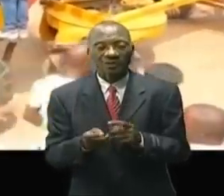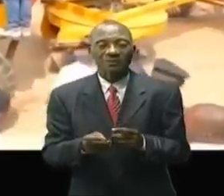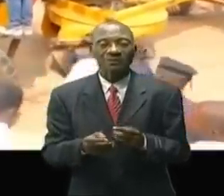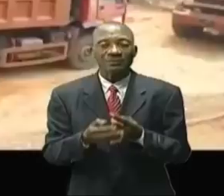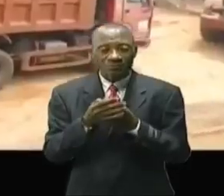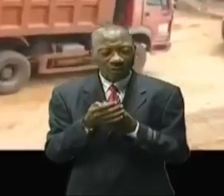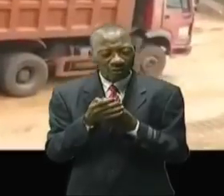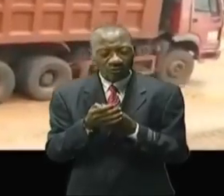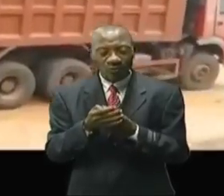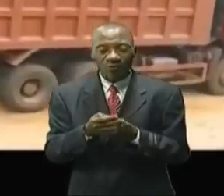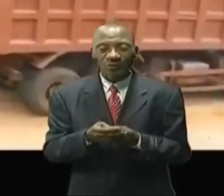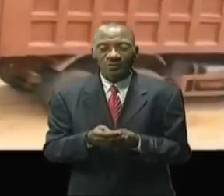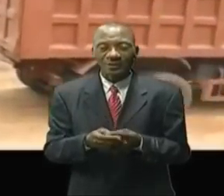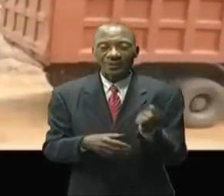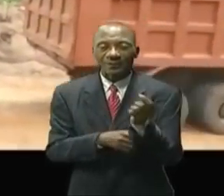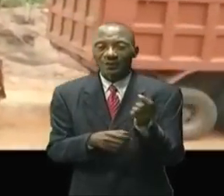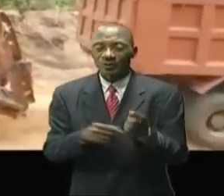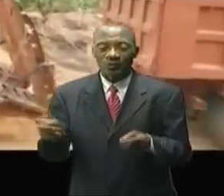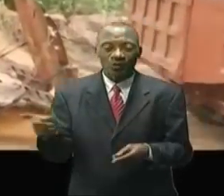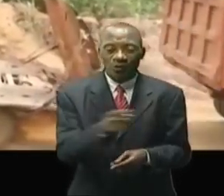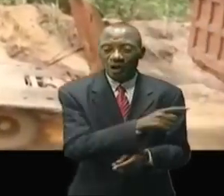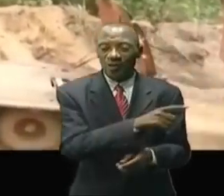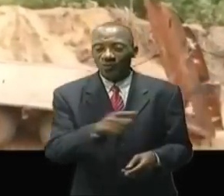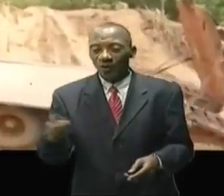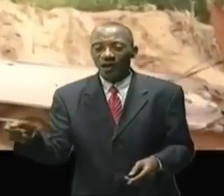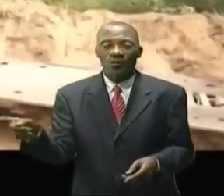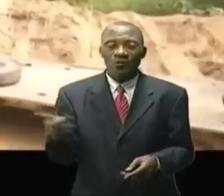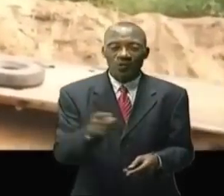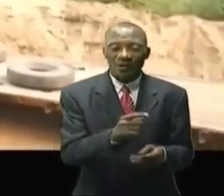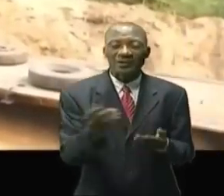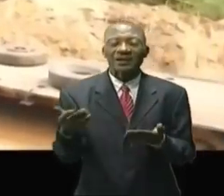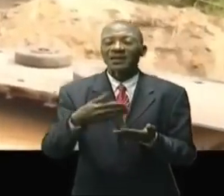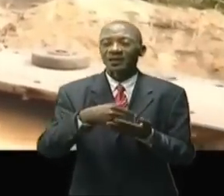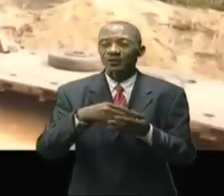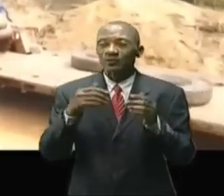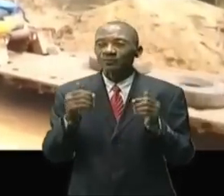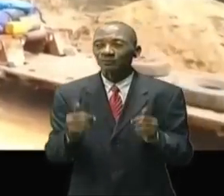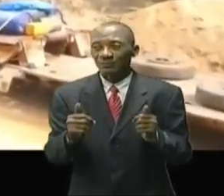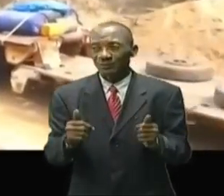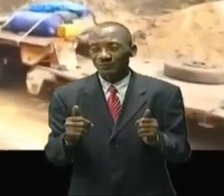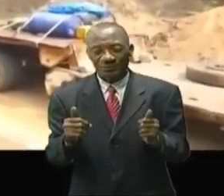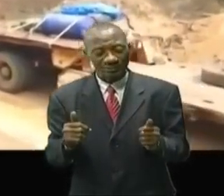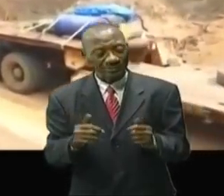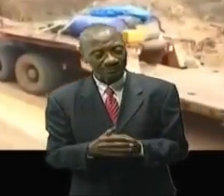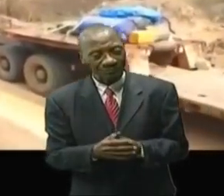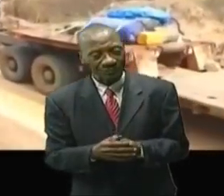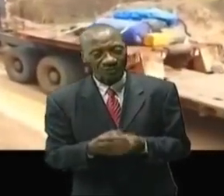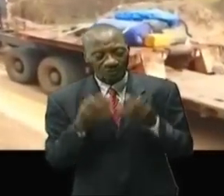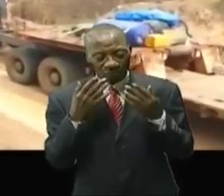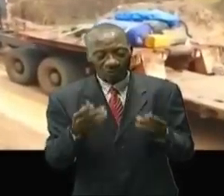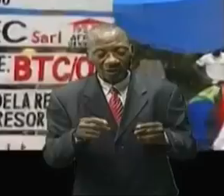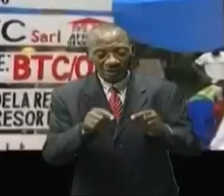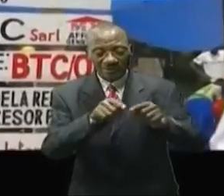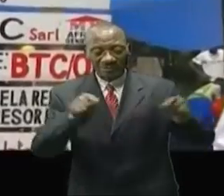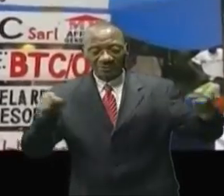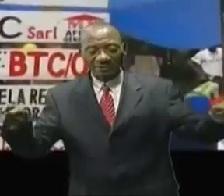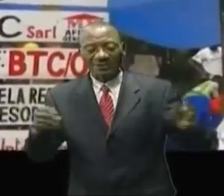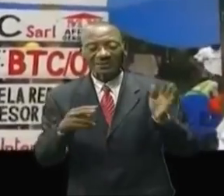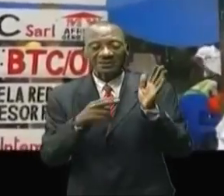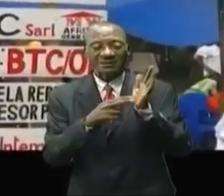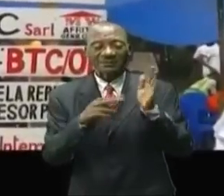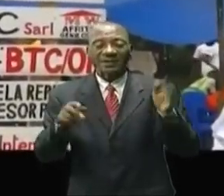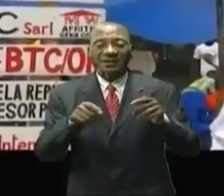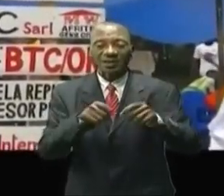circulation redeviendra fluide grâce aux travaux d'entretien de cette route en terre longue de 70 km. km dont les travaux